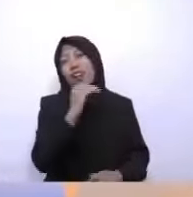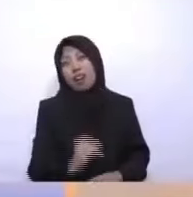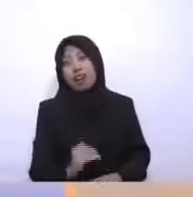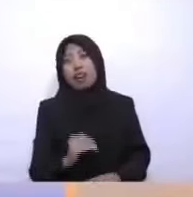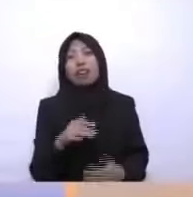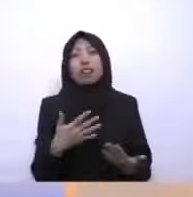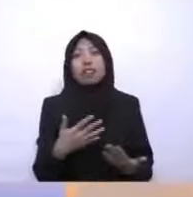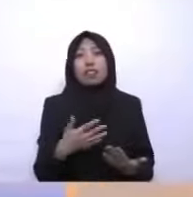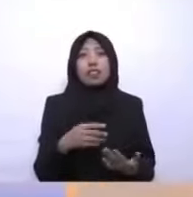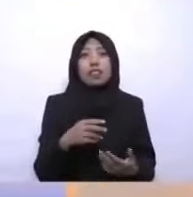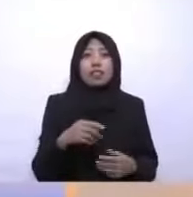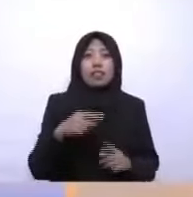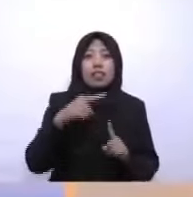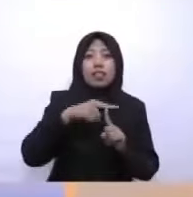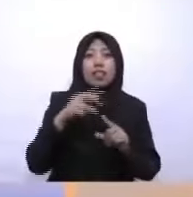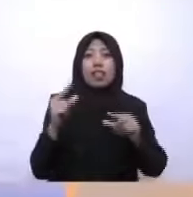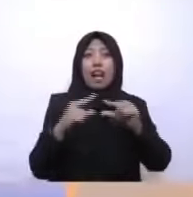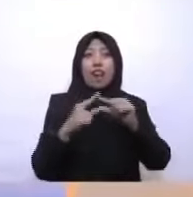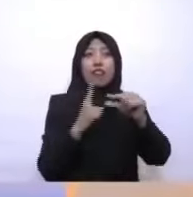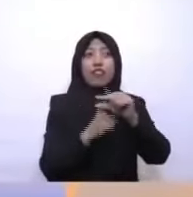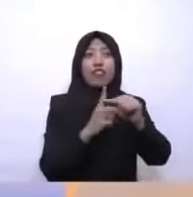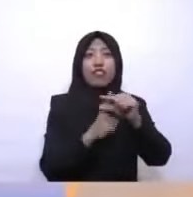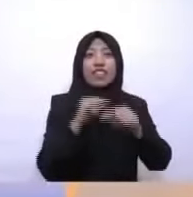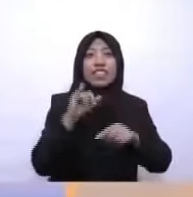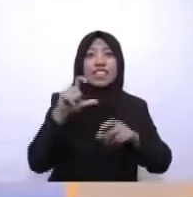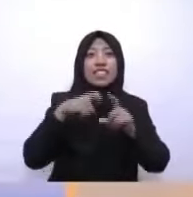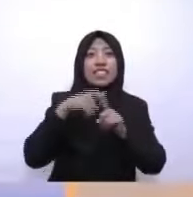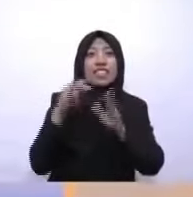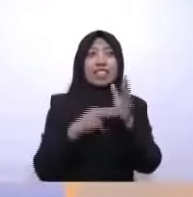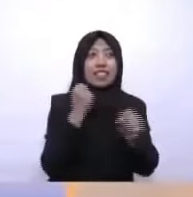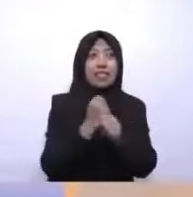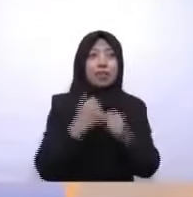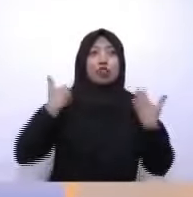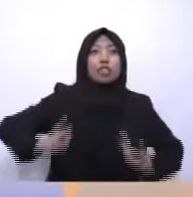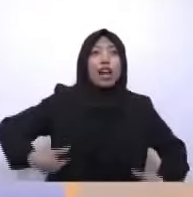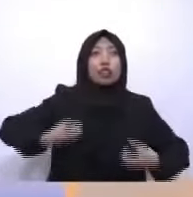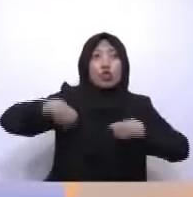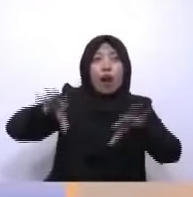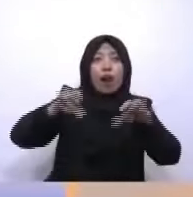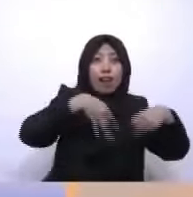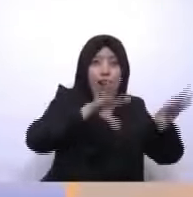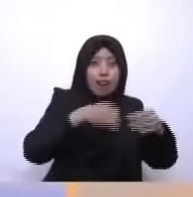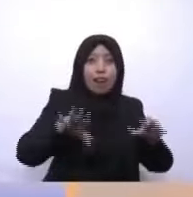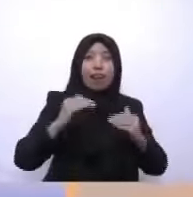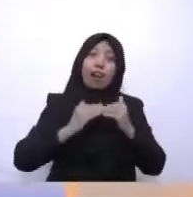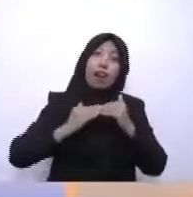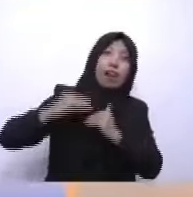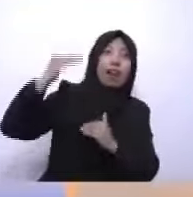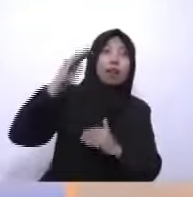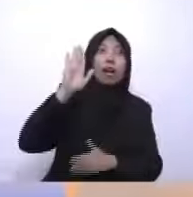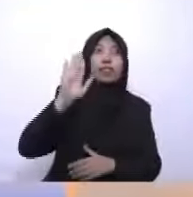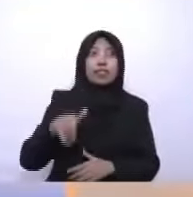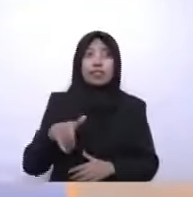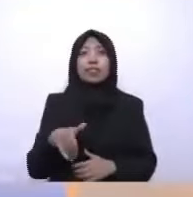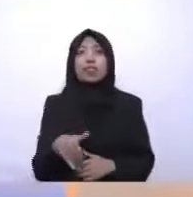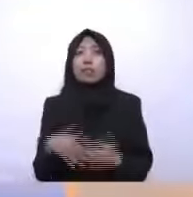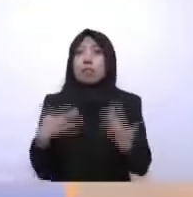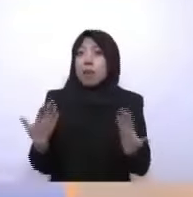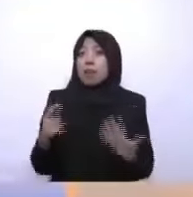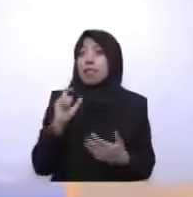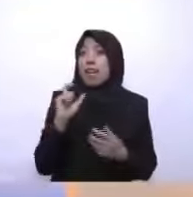tingkat trafficking di Jawa Barat. Nah, bagaimana Bapak untuk melindungi kaum perempuan tersebut? Baik.